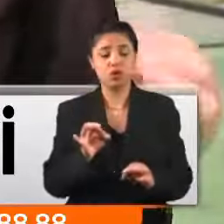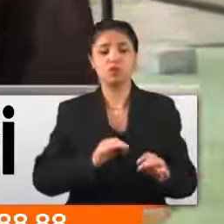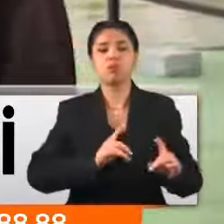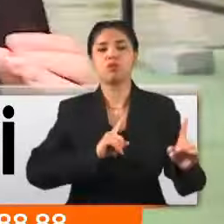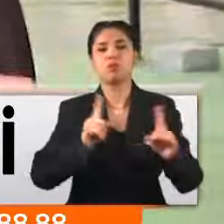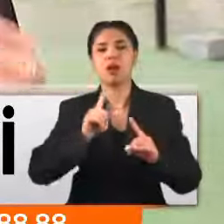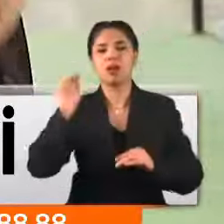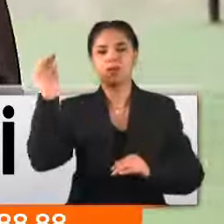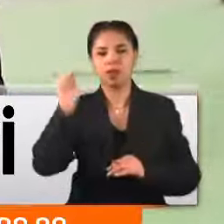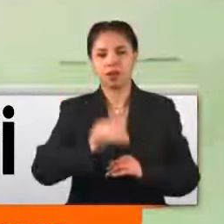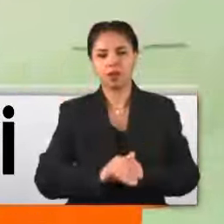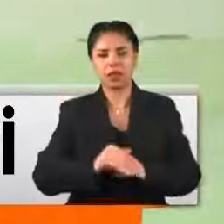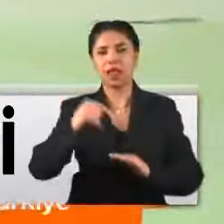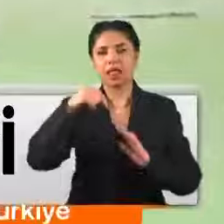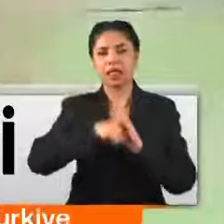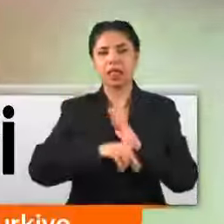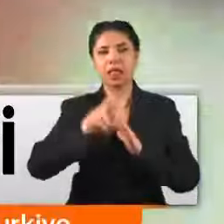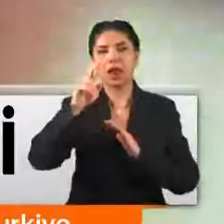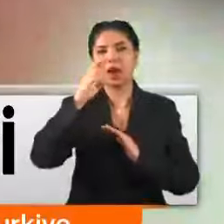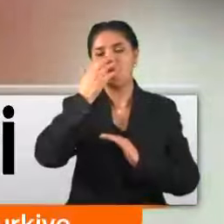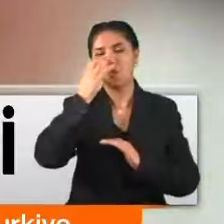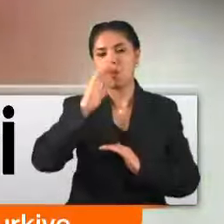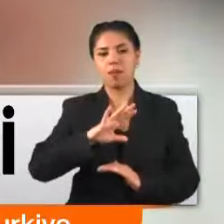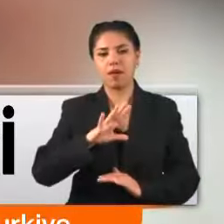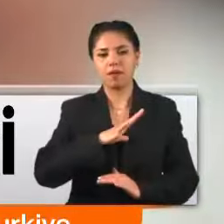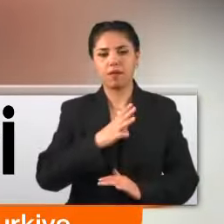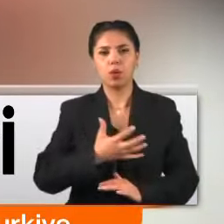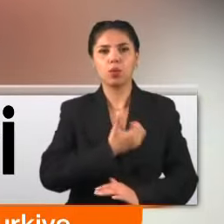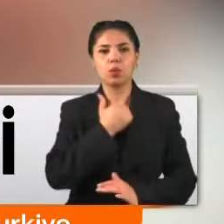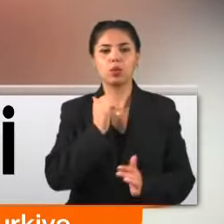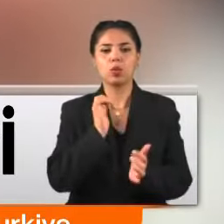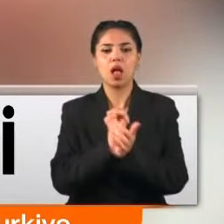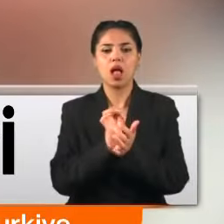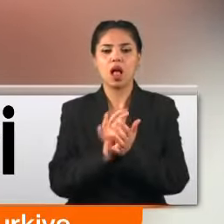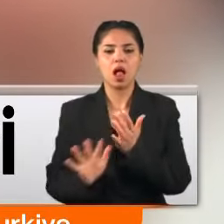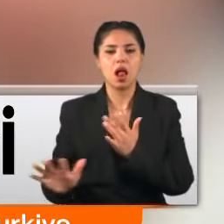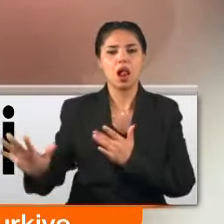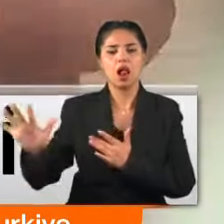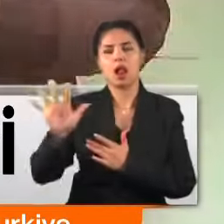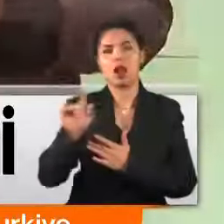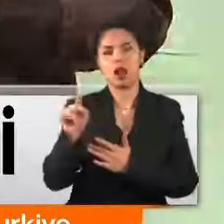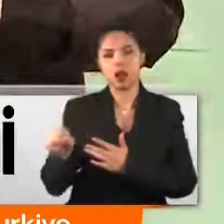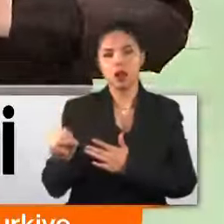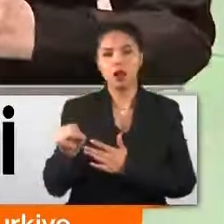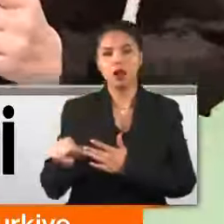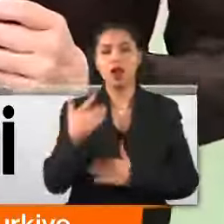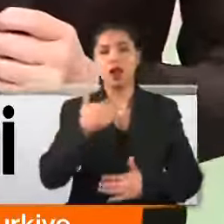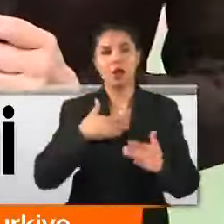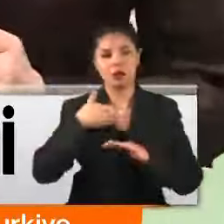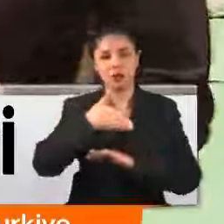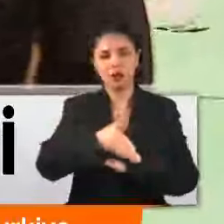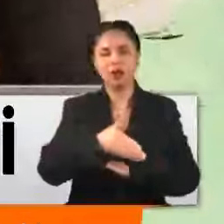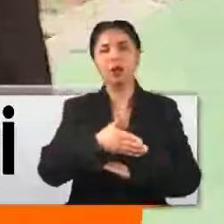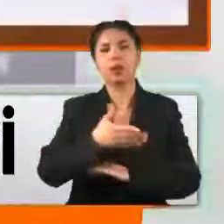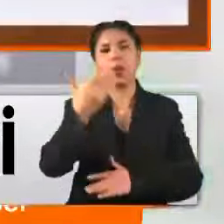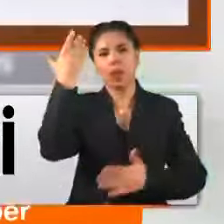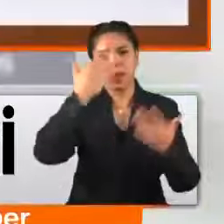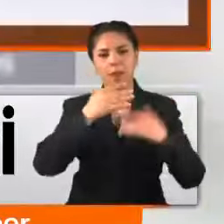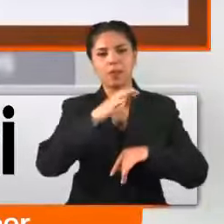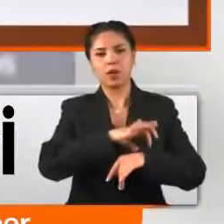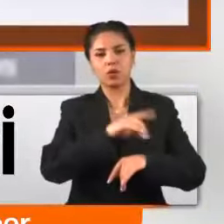tıptan gelecek o detaylı rapor beklenirken Acılı ailesi de ameliyata giren başta estetik doktoru ve